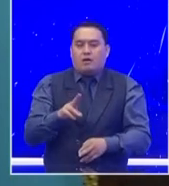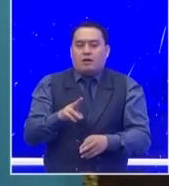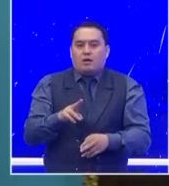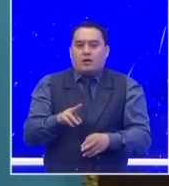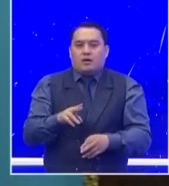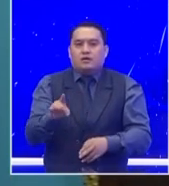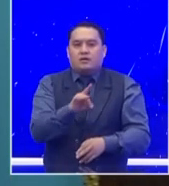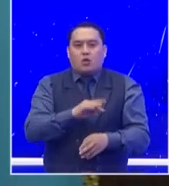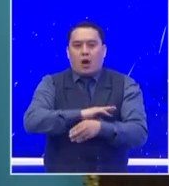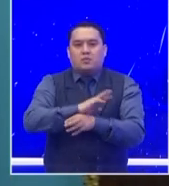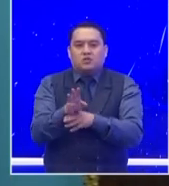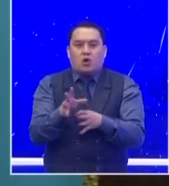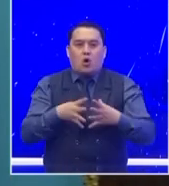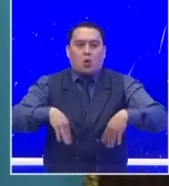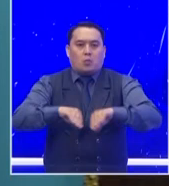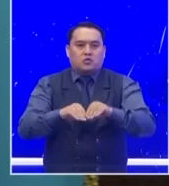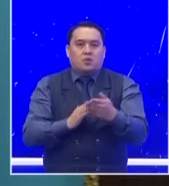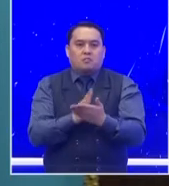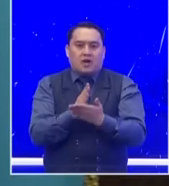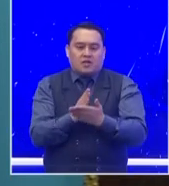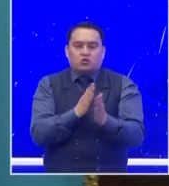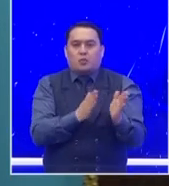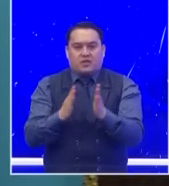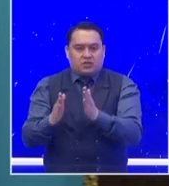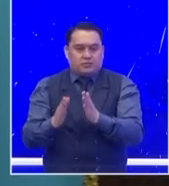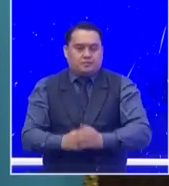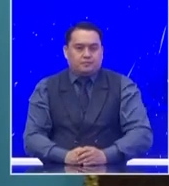оперативного реагирования и обеспечения общественно-политической стабильности в регионе.